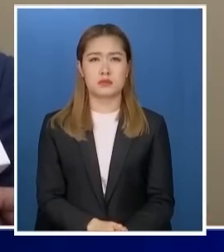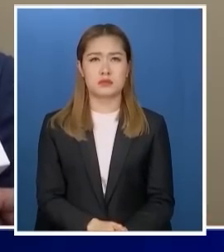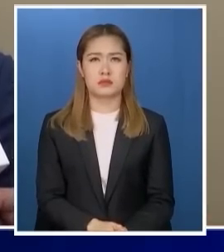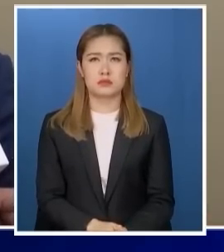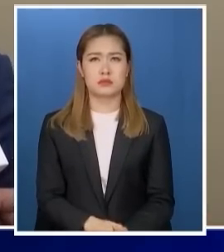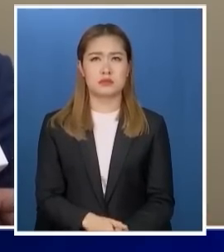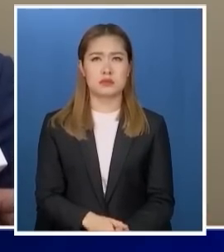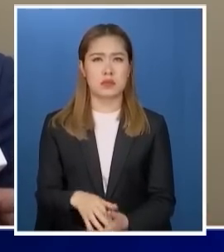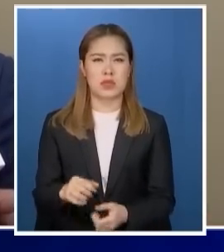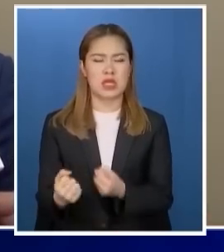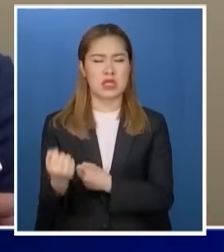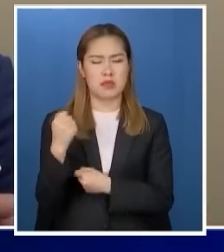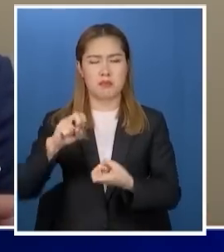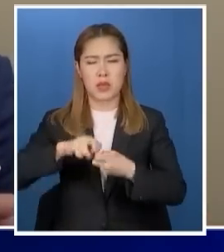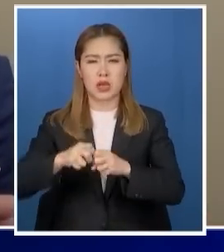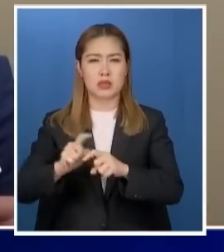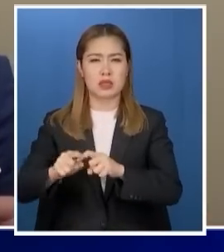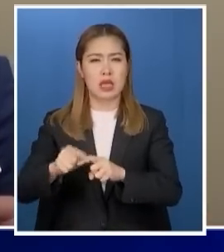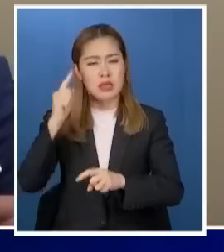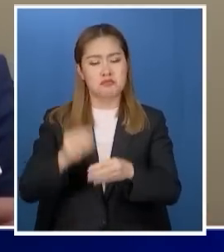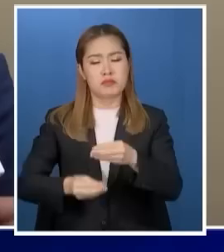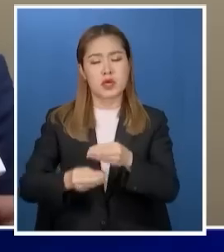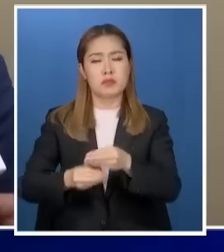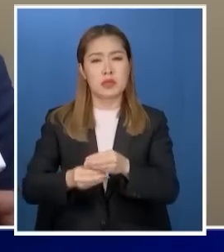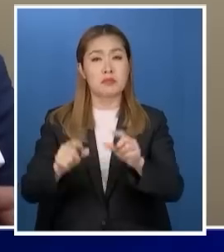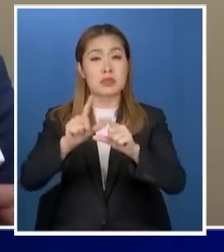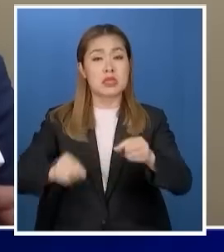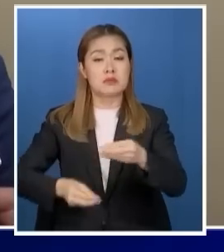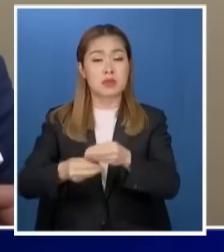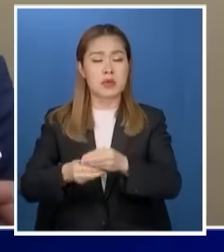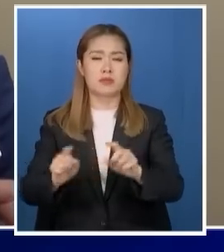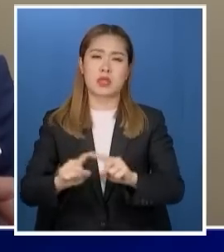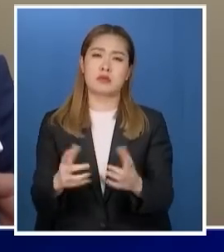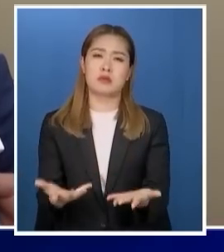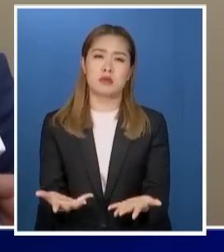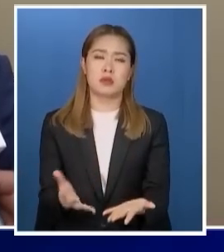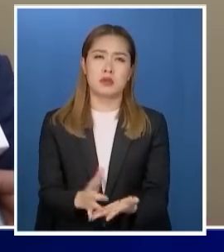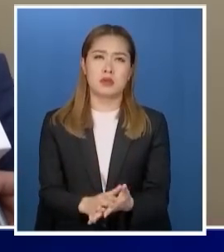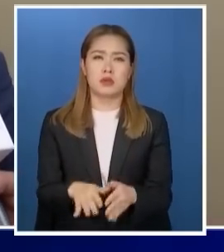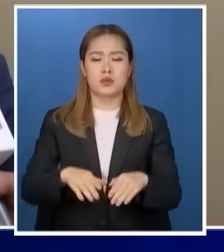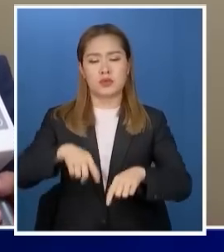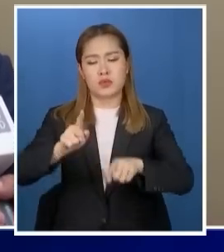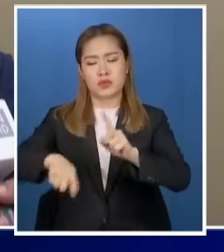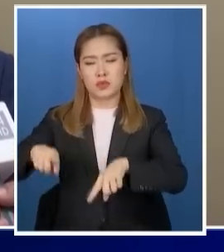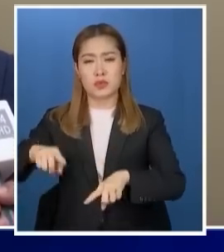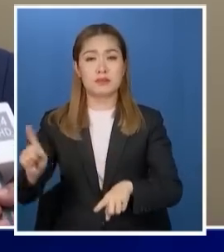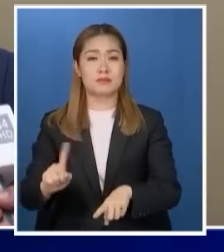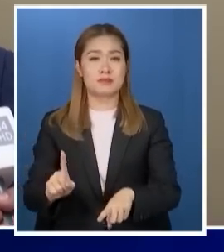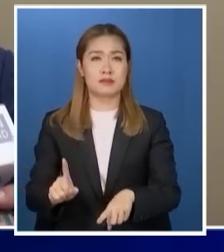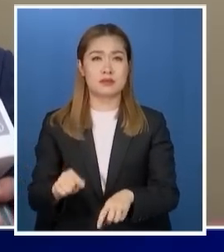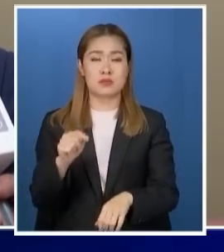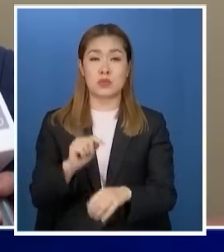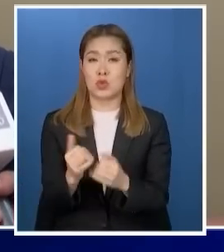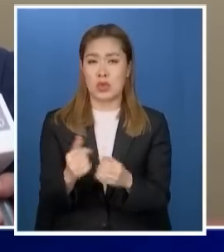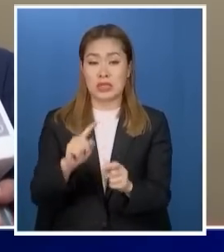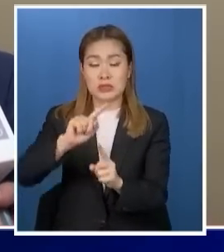เกิดเนี่ยความเข้มข้นของเหตุการณ์หรือการแต่งเรื่องขึ้นมาเนี่ยจะไม่สมูทเท่ากับช่วงนี้